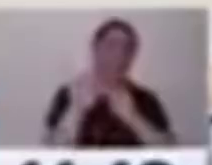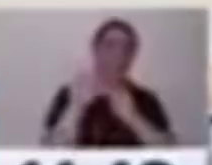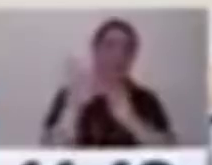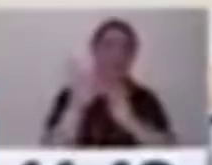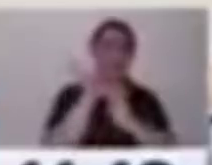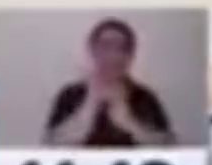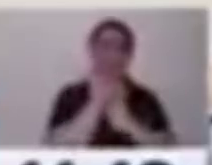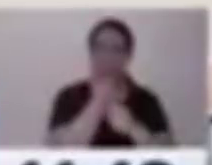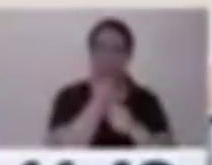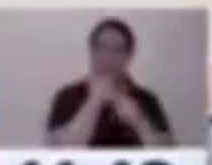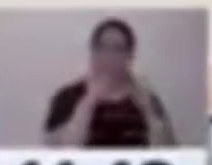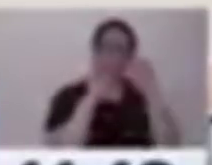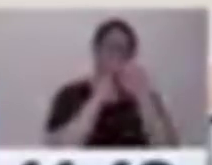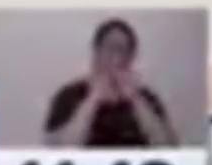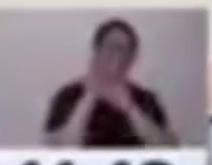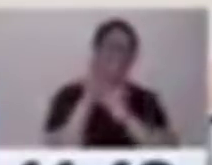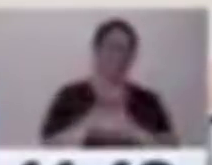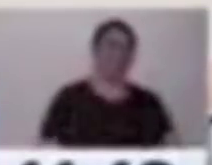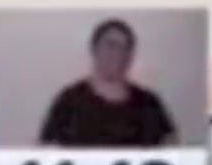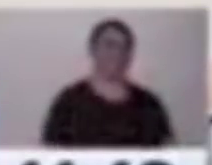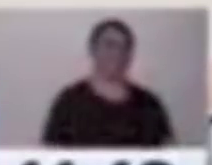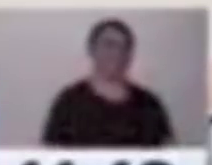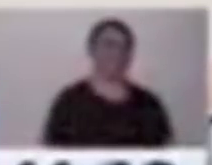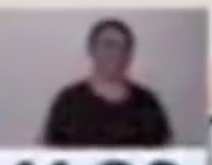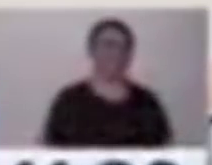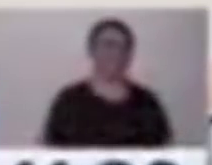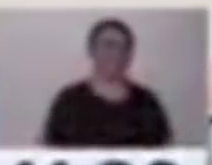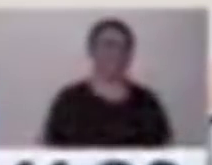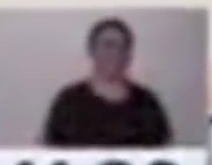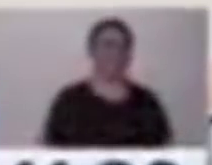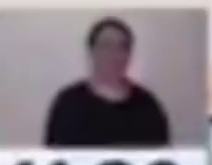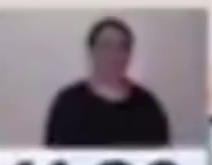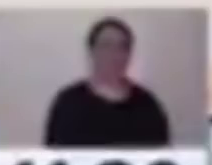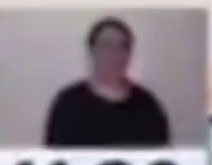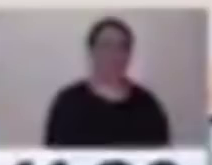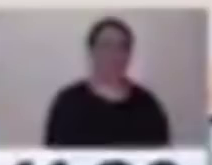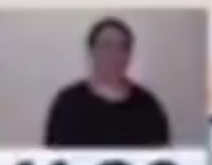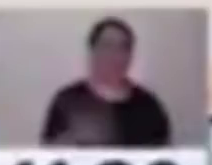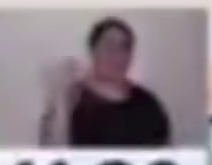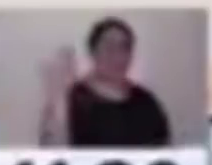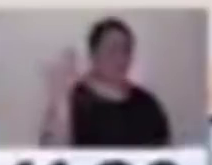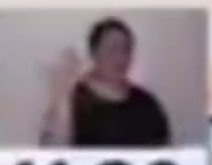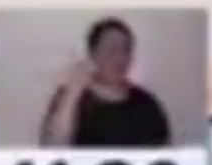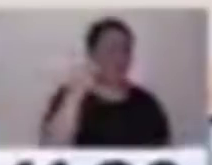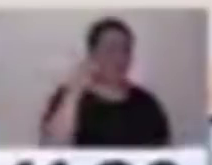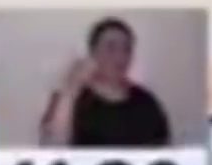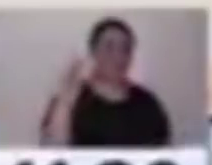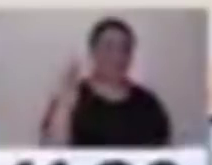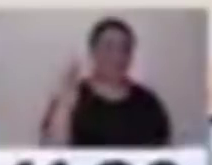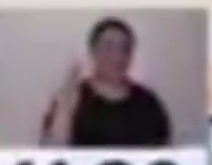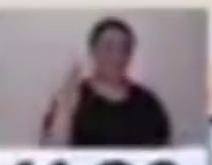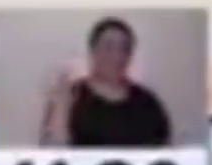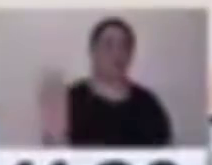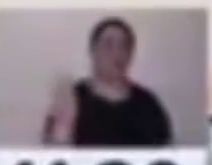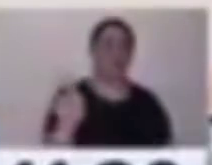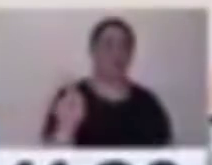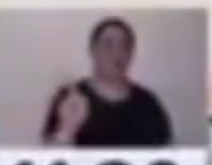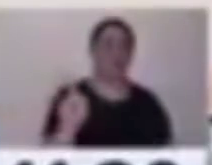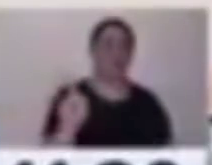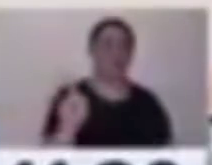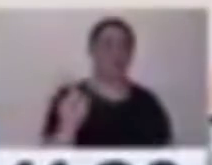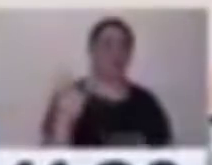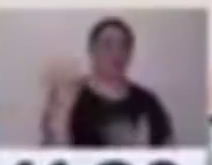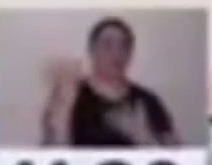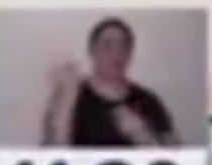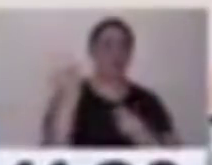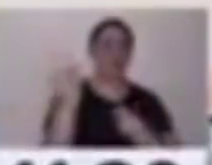desk online system base na rin po sa schedule na ilalabas ng mga field offices